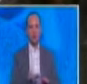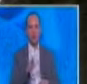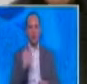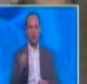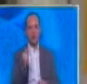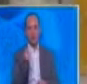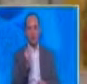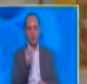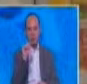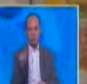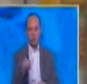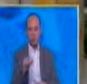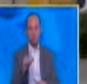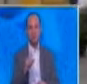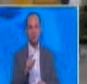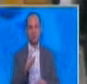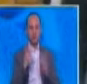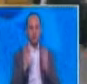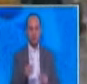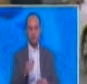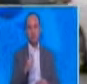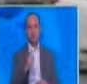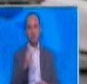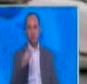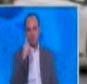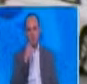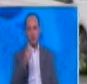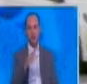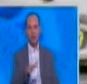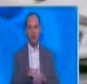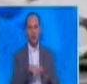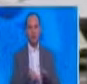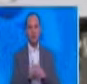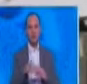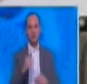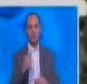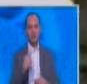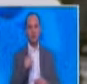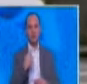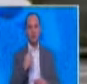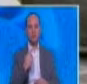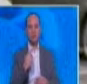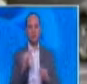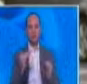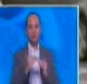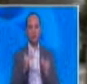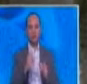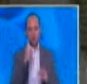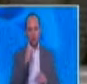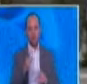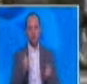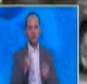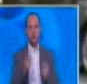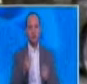temasıyla, damlacık yoluyla bulaşıyorlar. Dolayısıyla eldiven takmak bizim önerdiğimiz sağlık